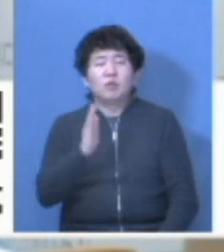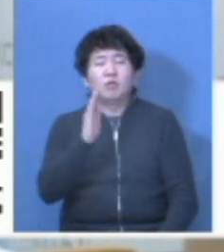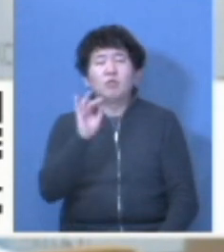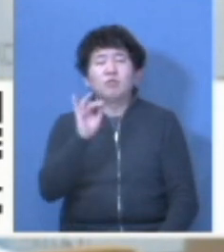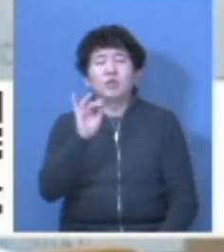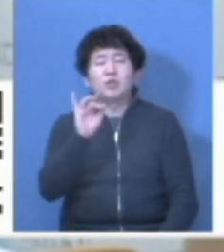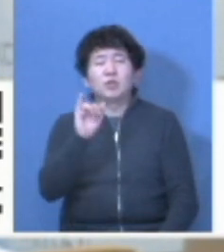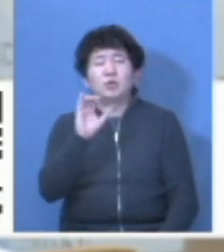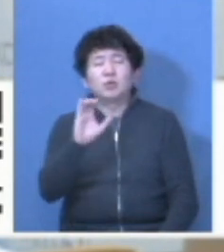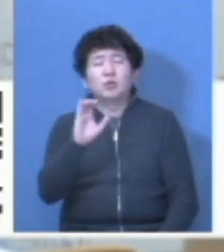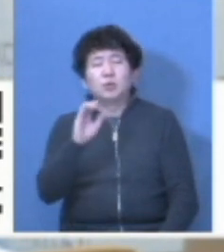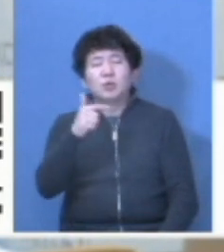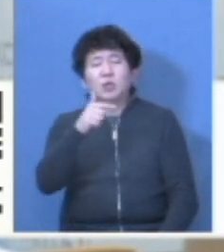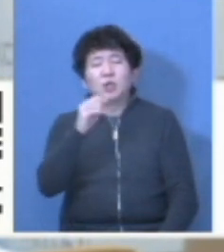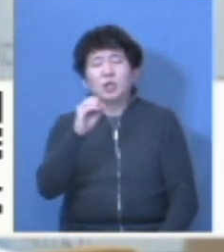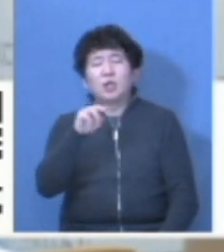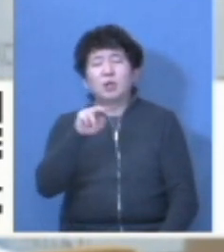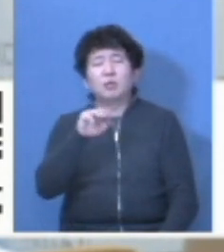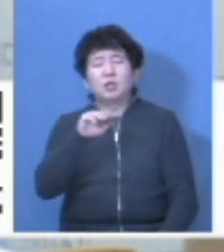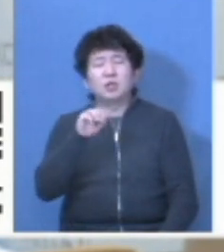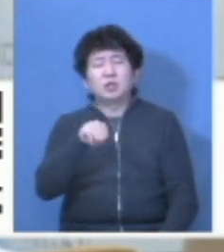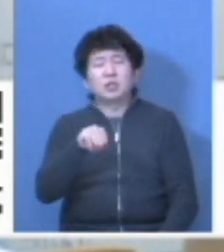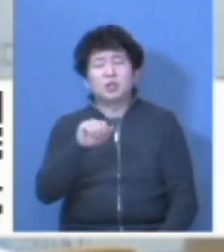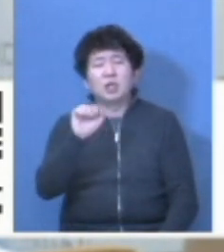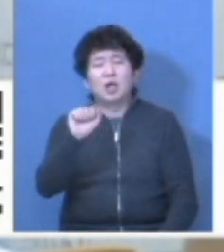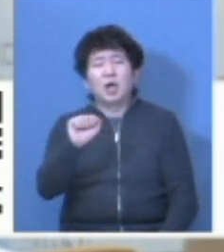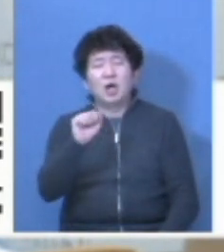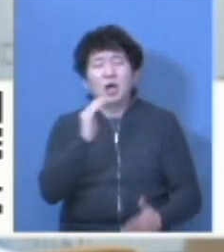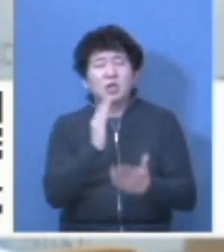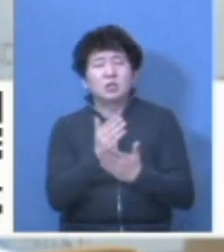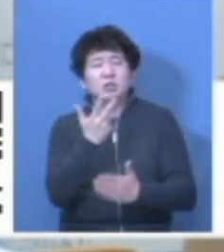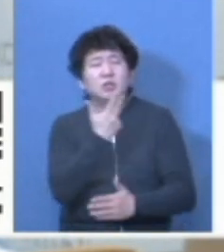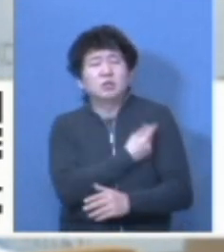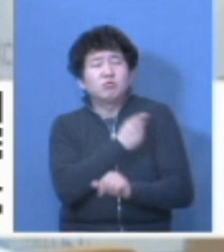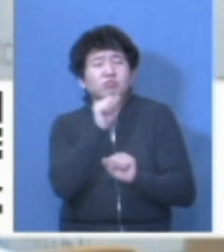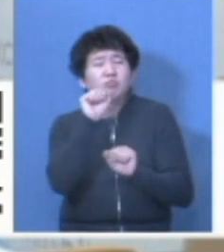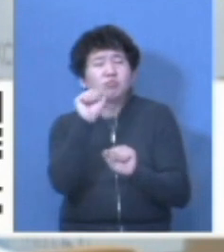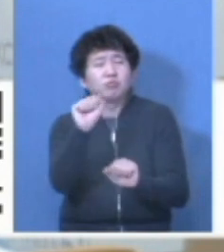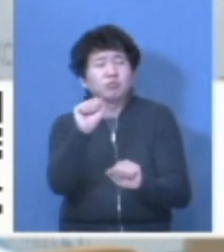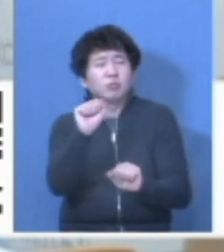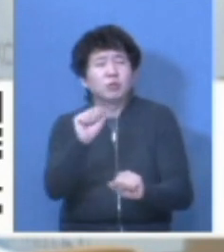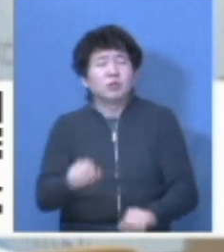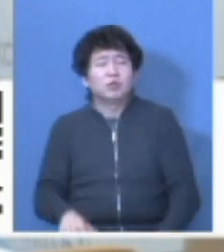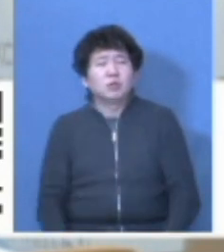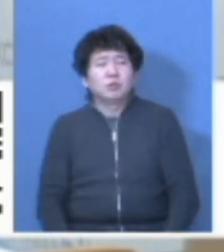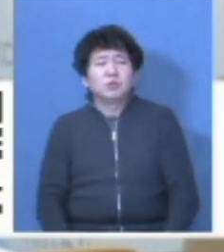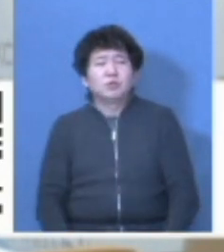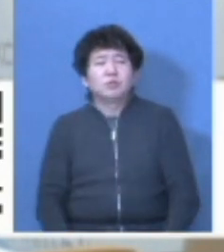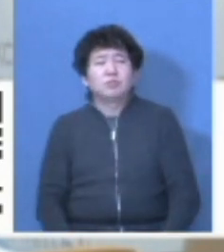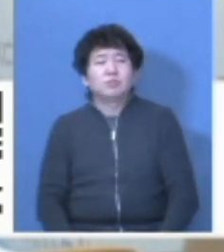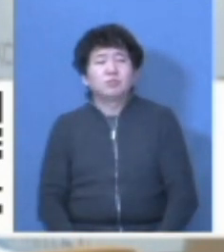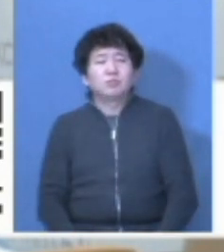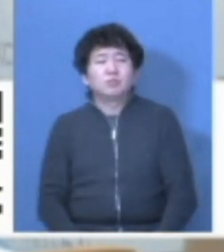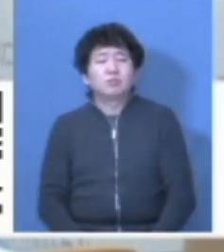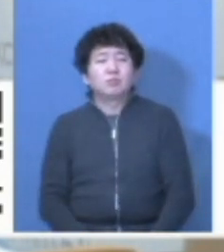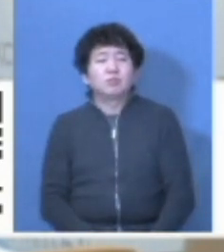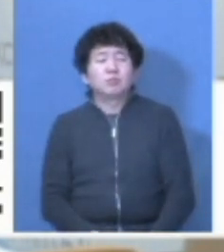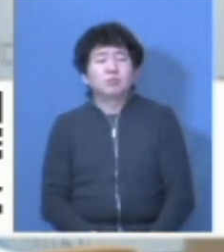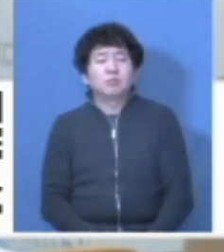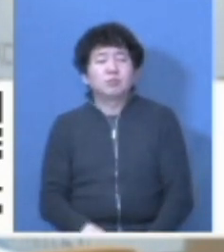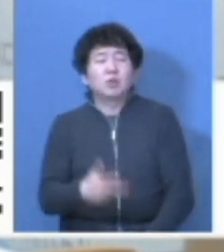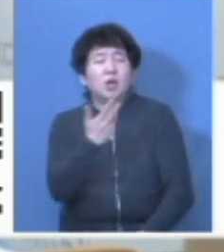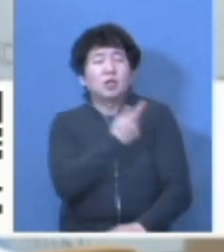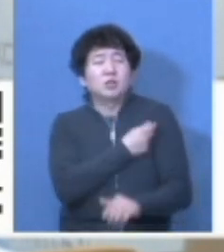гепатит А-ға қарсы вакцина бар. Ол өте тиімді шара. Вакцинация алған